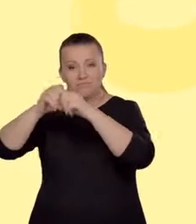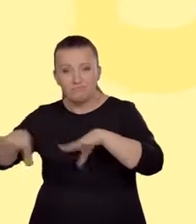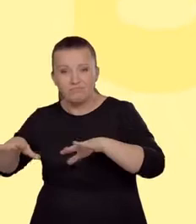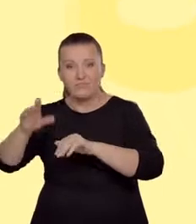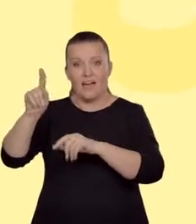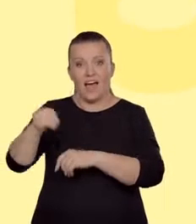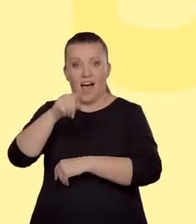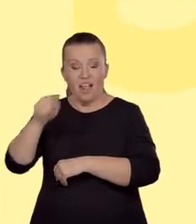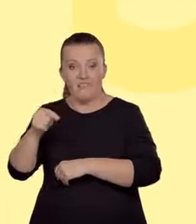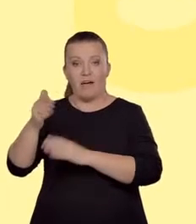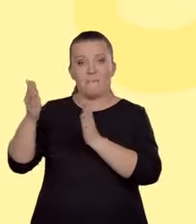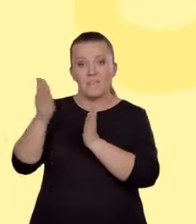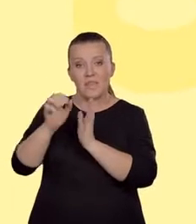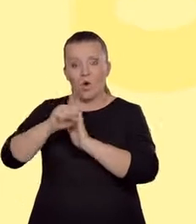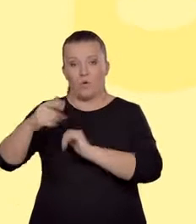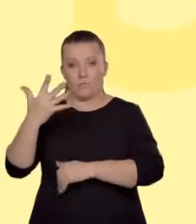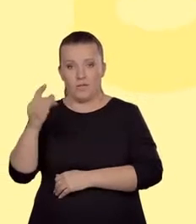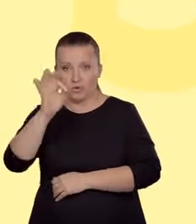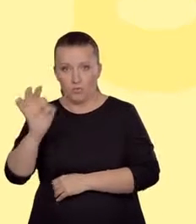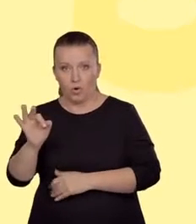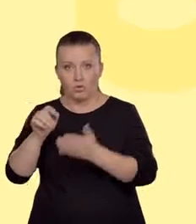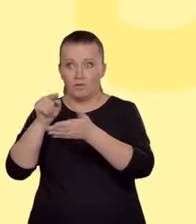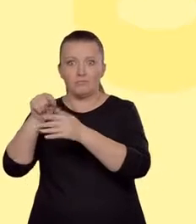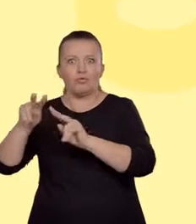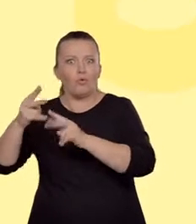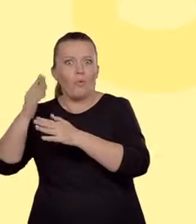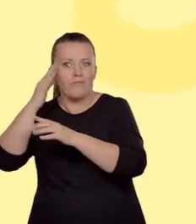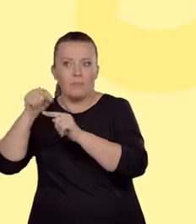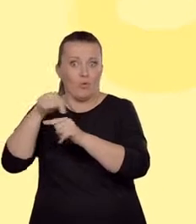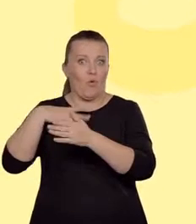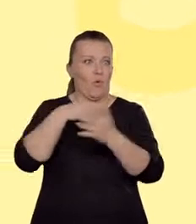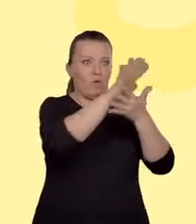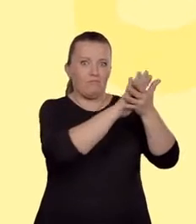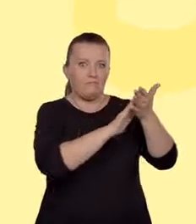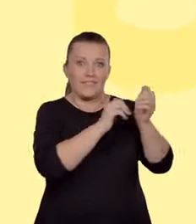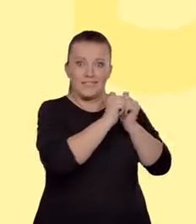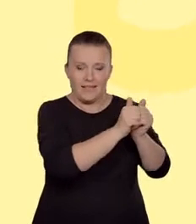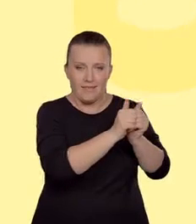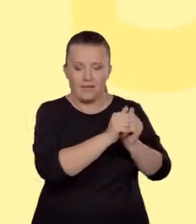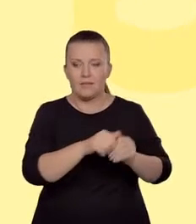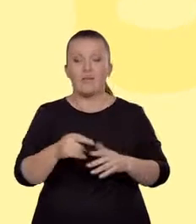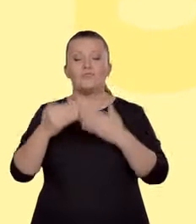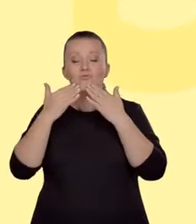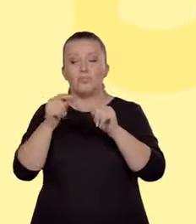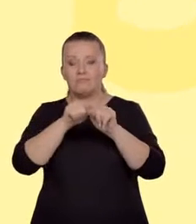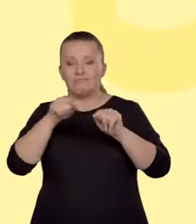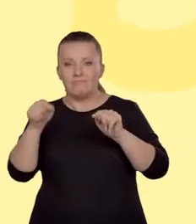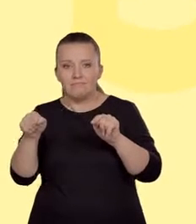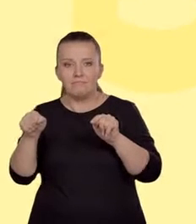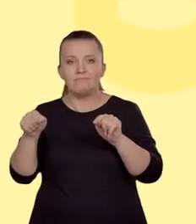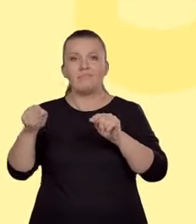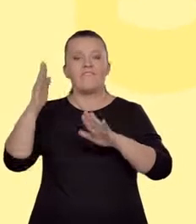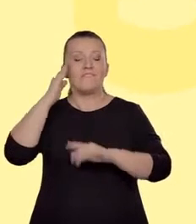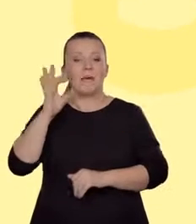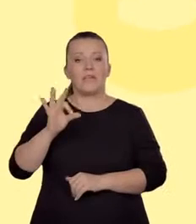mniejszy niż 5%, co było wyraźnie zaznaczone w treści zadania, I co pozwala nam założyć, że stężenie kwasu,